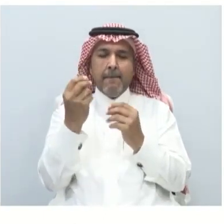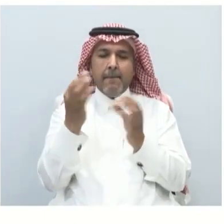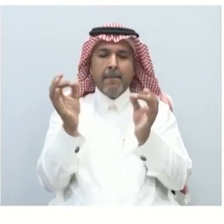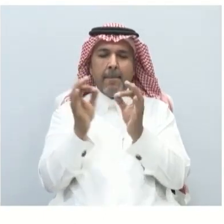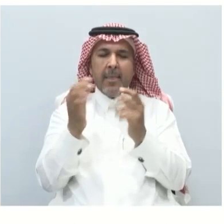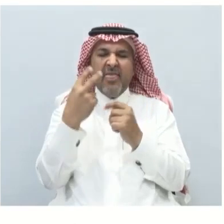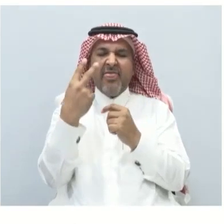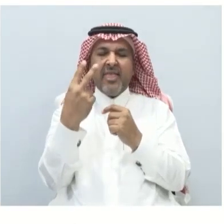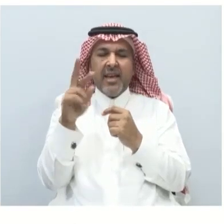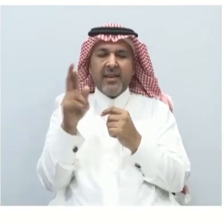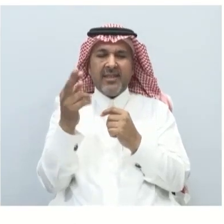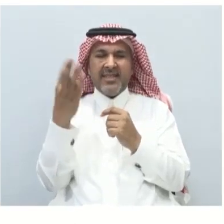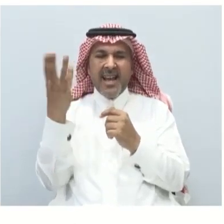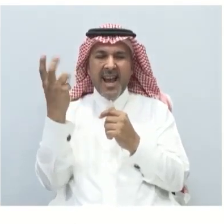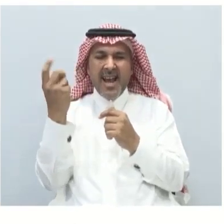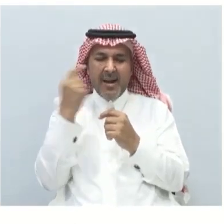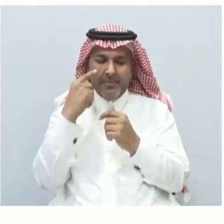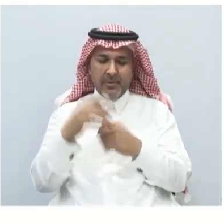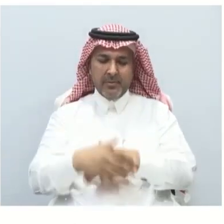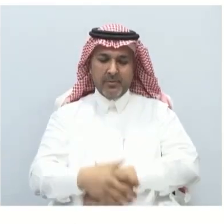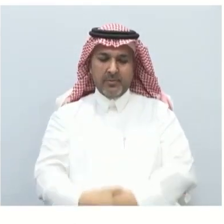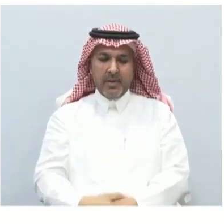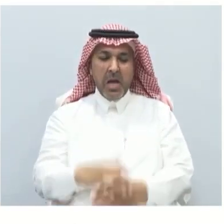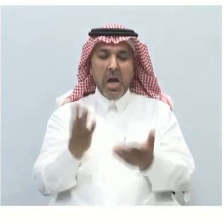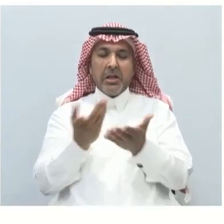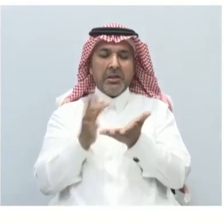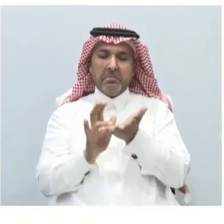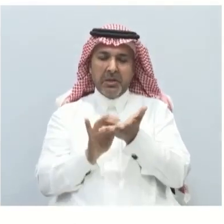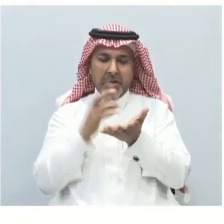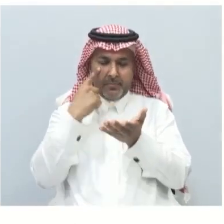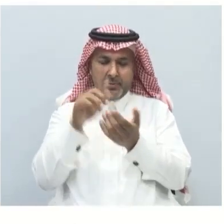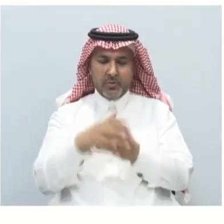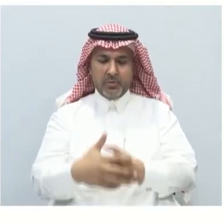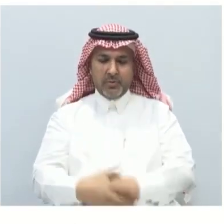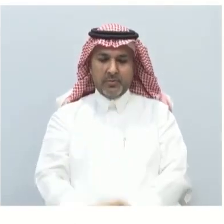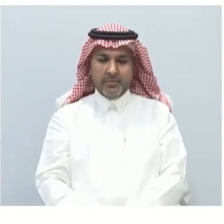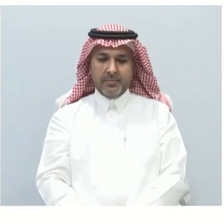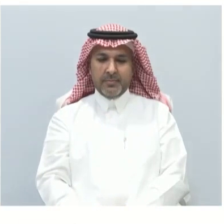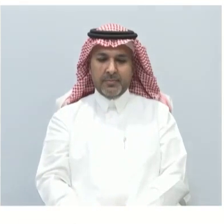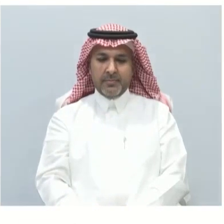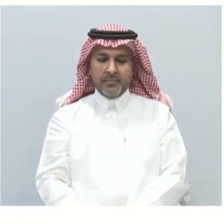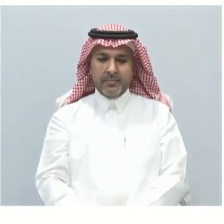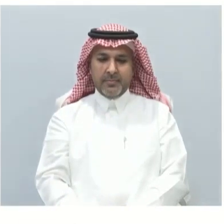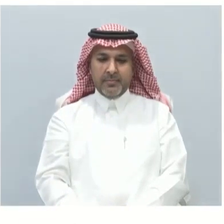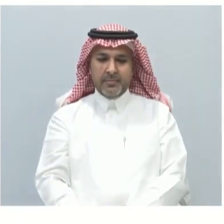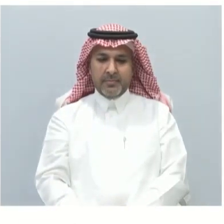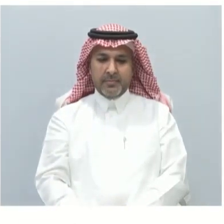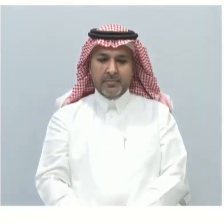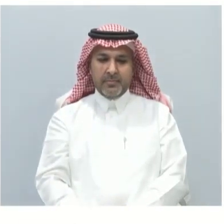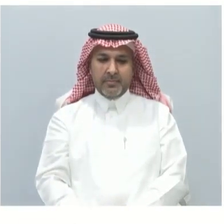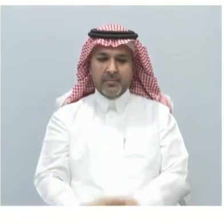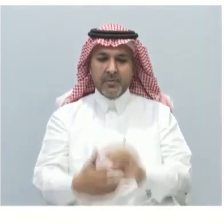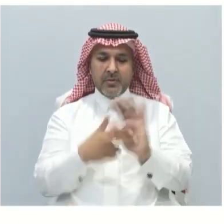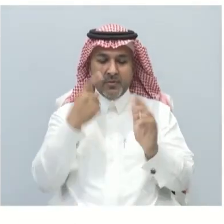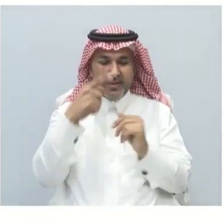وكسور اثنين وكسور لكن لو حبينا نتاكد ممكن نستخدم الاله الحاسبه ثلاثه اس صفر فاصله سبعه بهذا الشكل